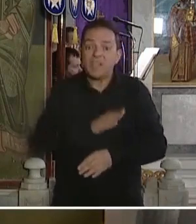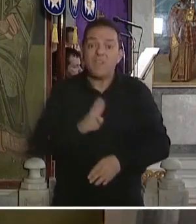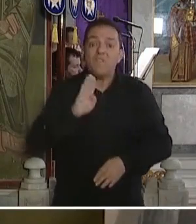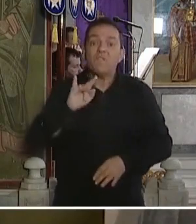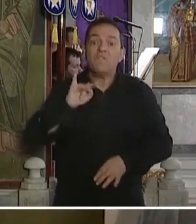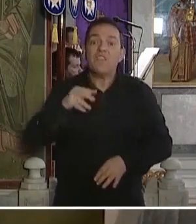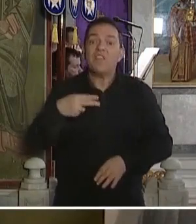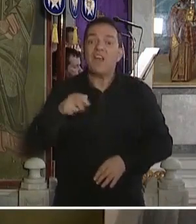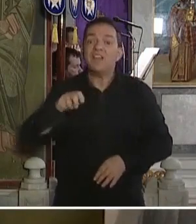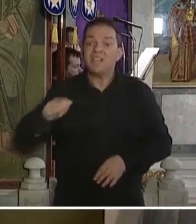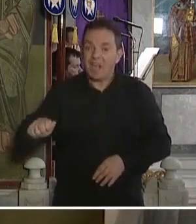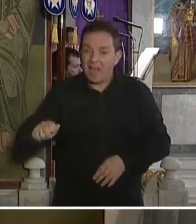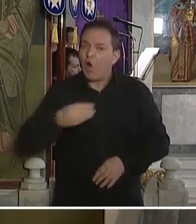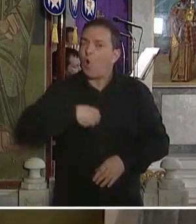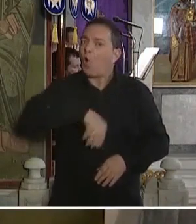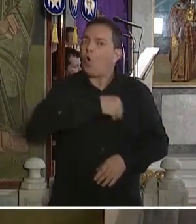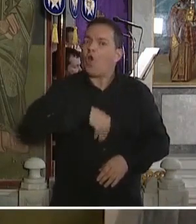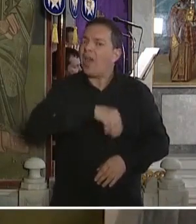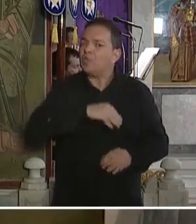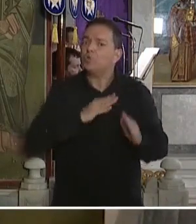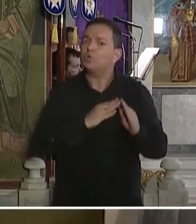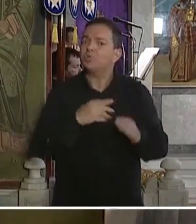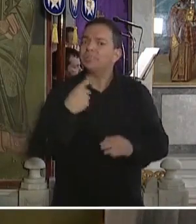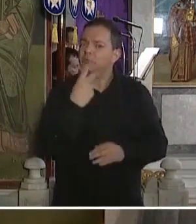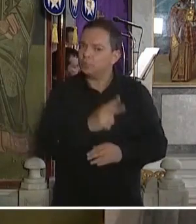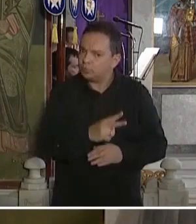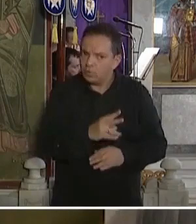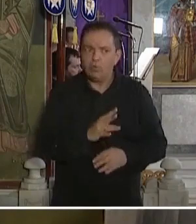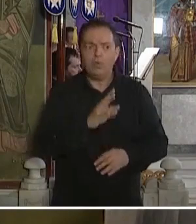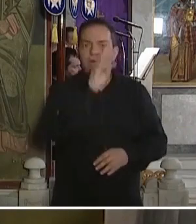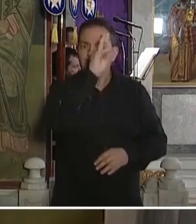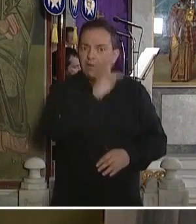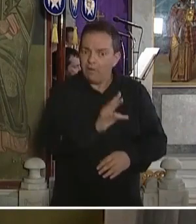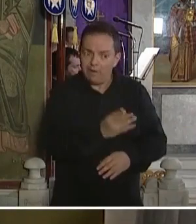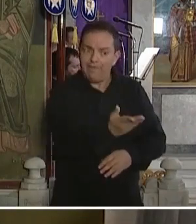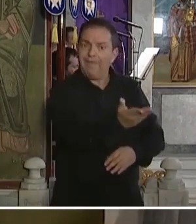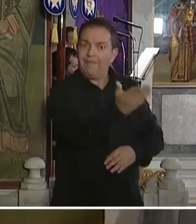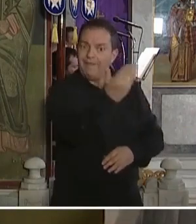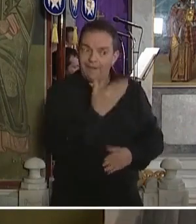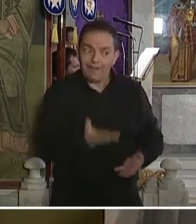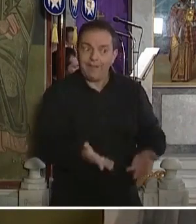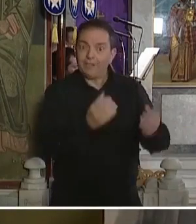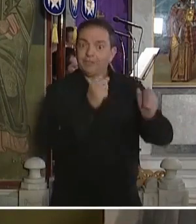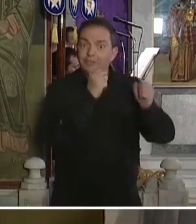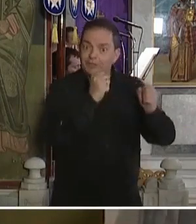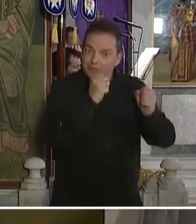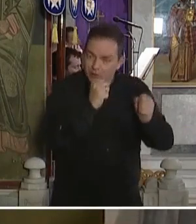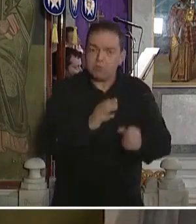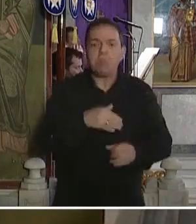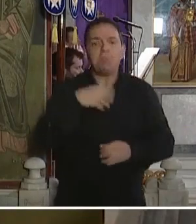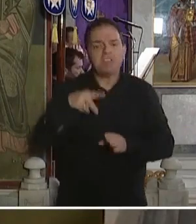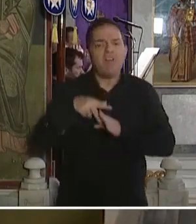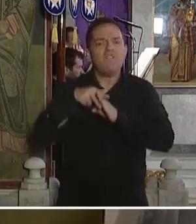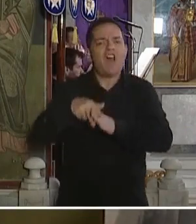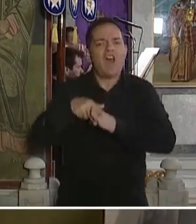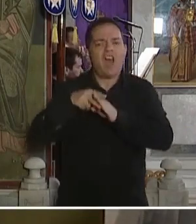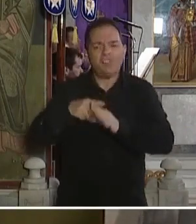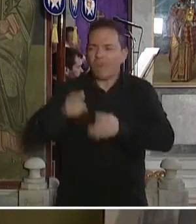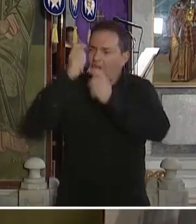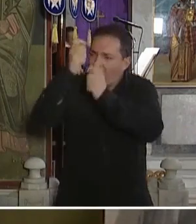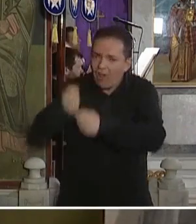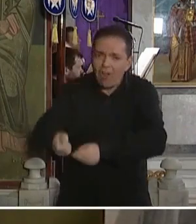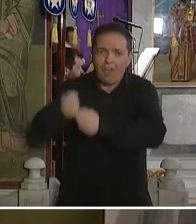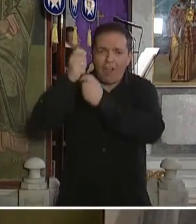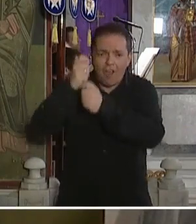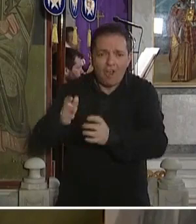αμέσως μετά την Ανάσταση του Λαζάρου και αφού έγινε είσοδος στα Ιεροσόλυμα που γιορτάσαμε την Κυριακή των Βαΐων,